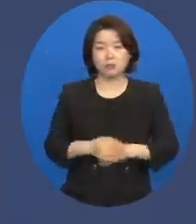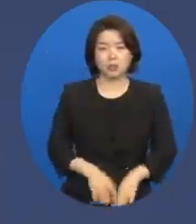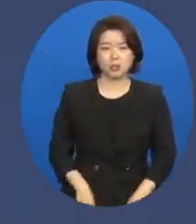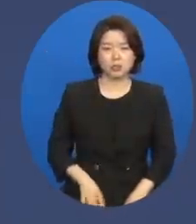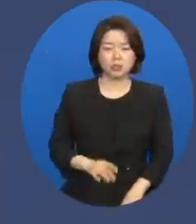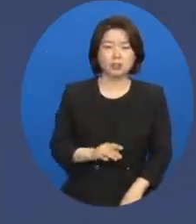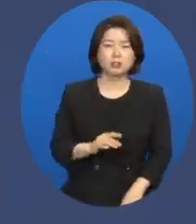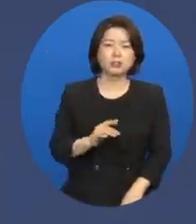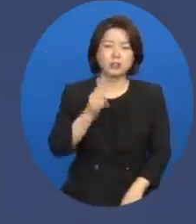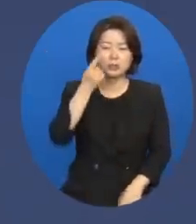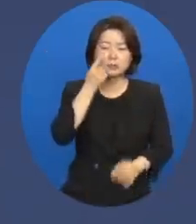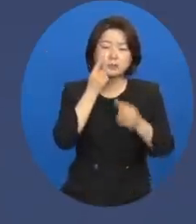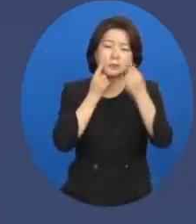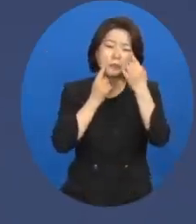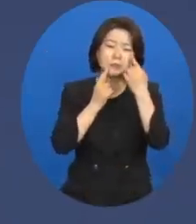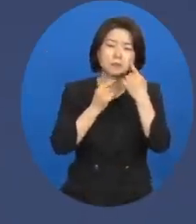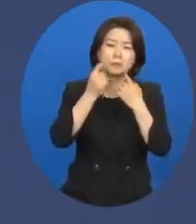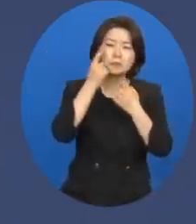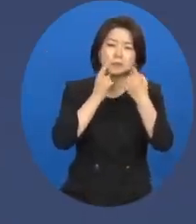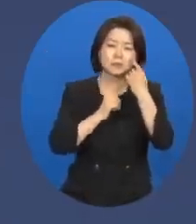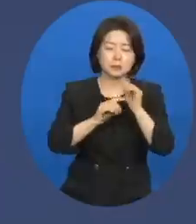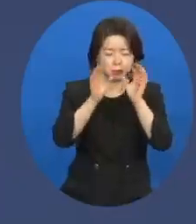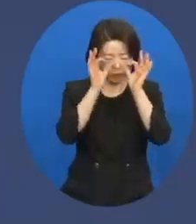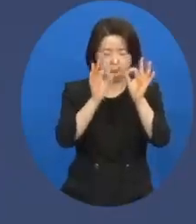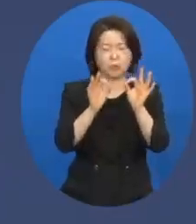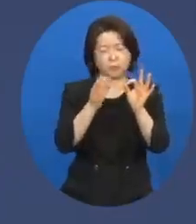얼룩덜룩 눈물 자욱이 보여요.